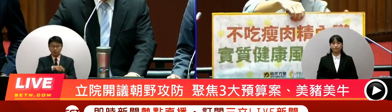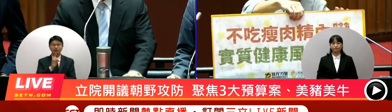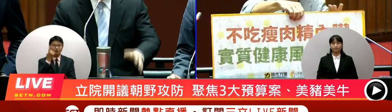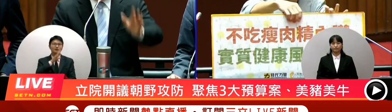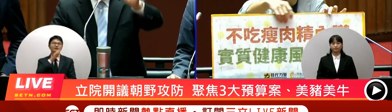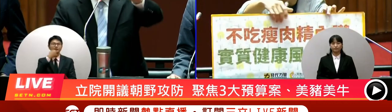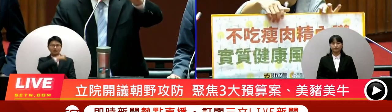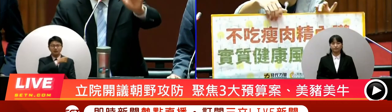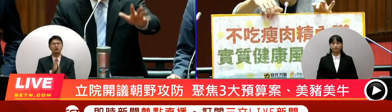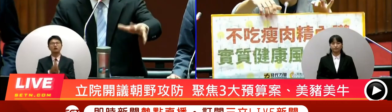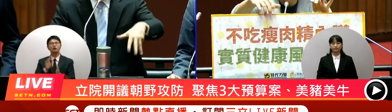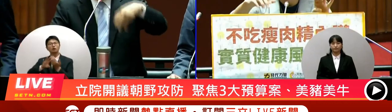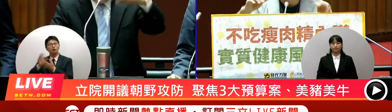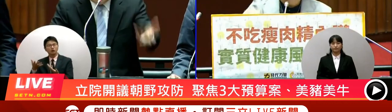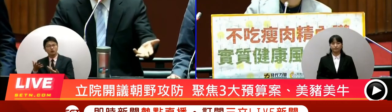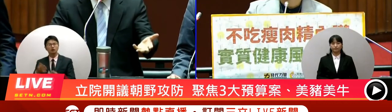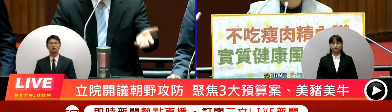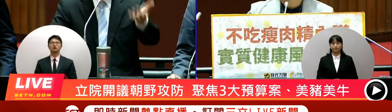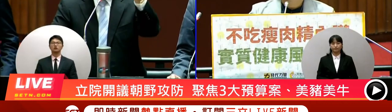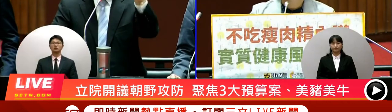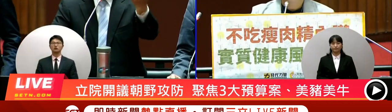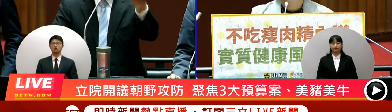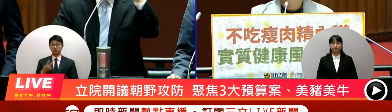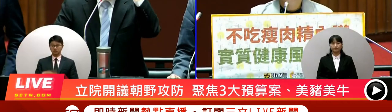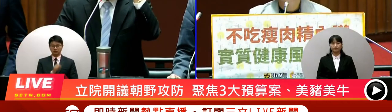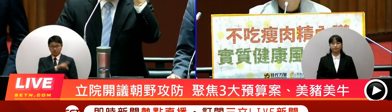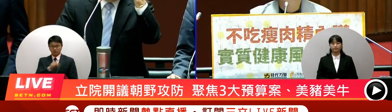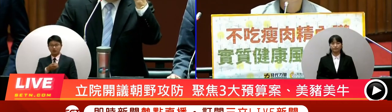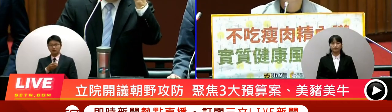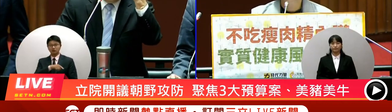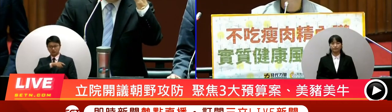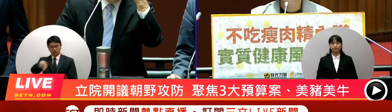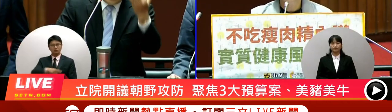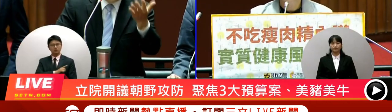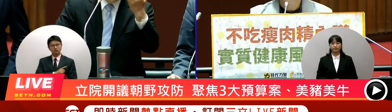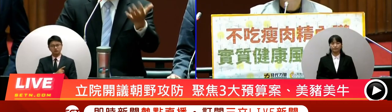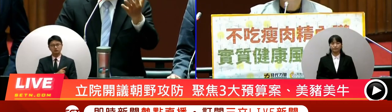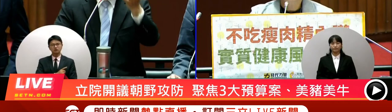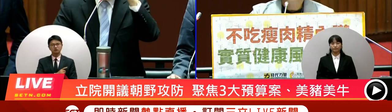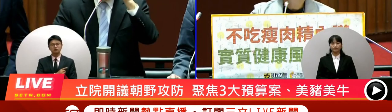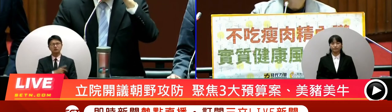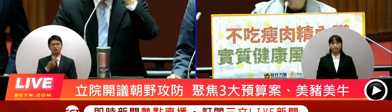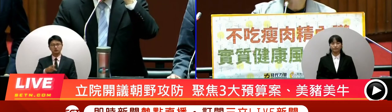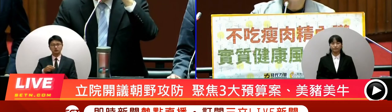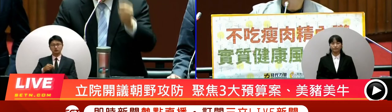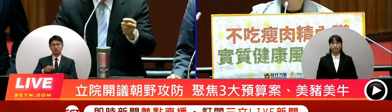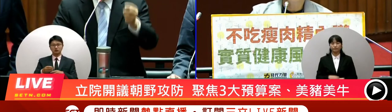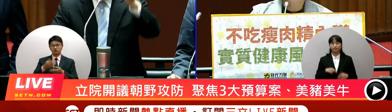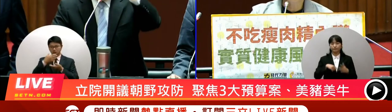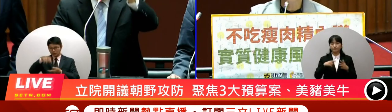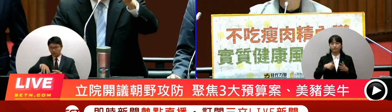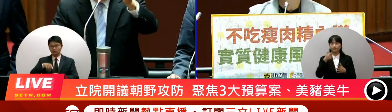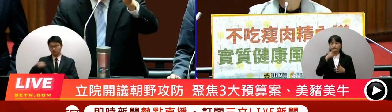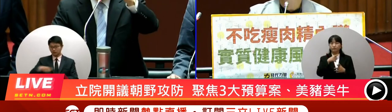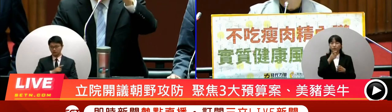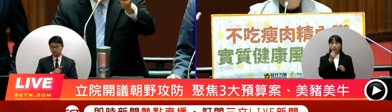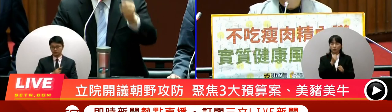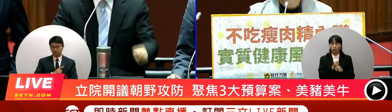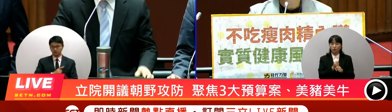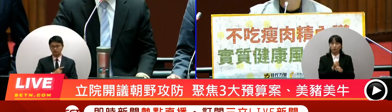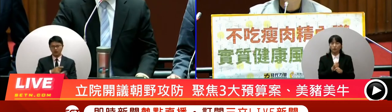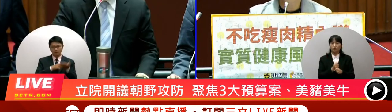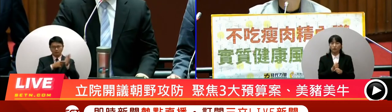者他会懂得怎么样子让业者懂得用什么方法让消费者